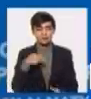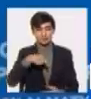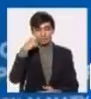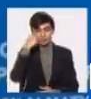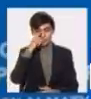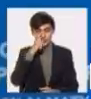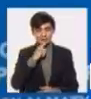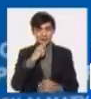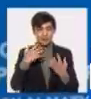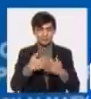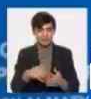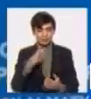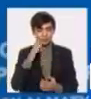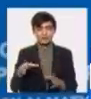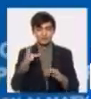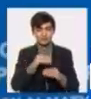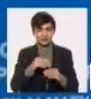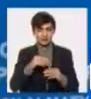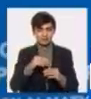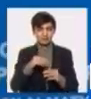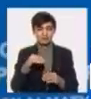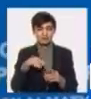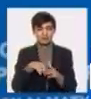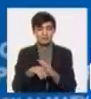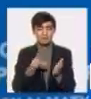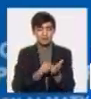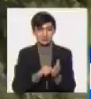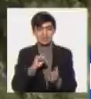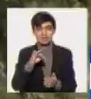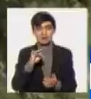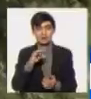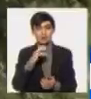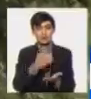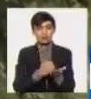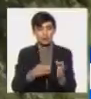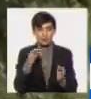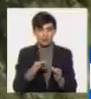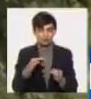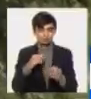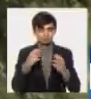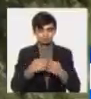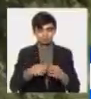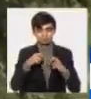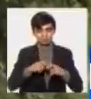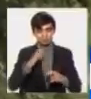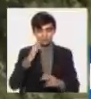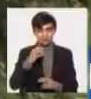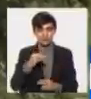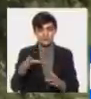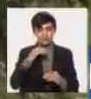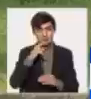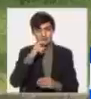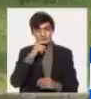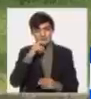месяце автоматически будет произведен перерасчет всех пенсий и пособий. Некоторые казахстанцы в недоумении. Ведь, выступая